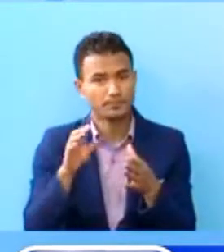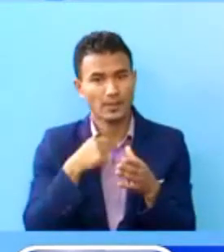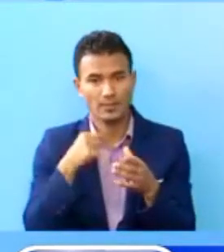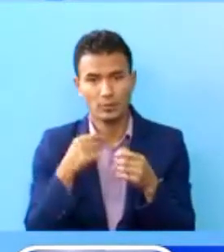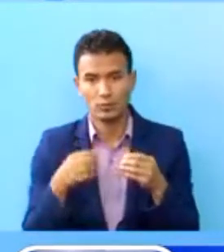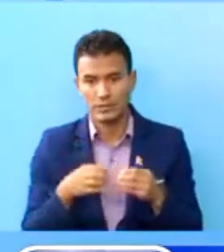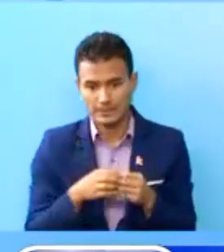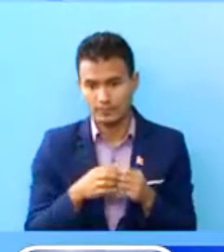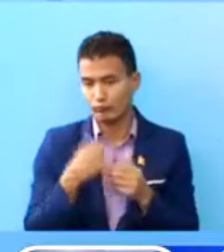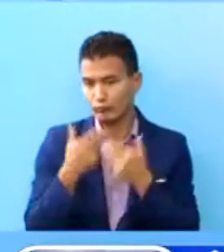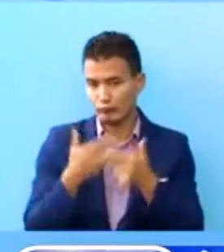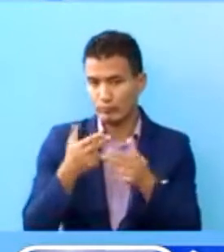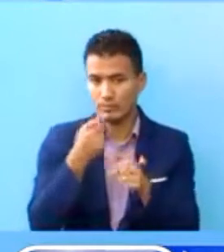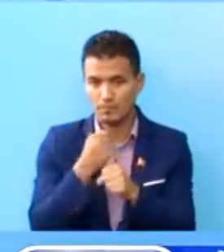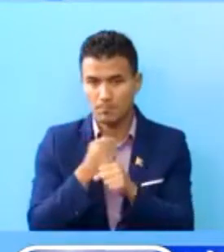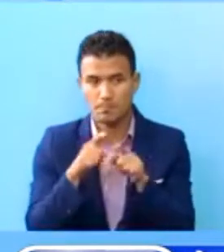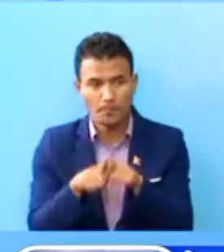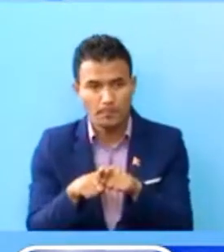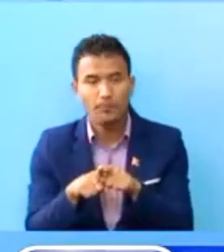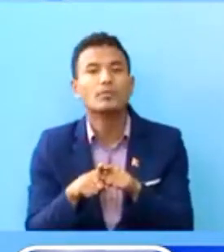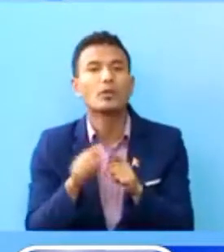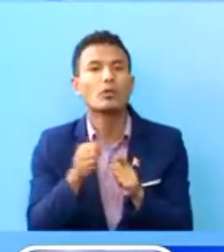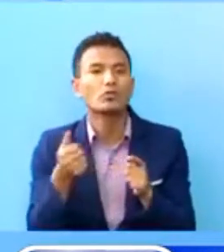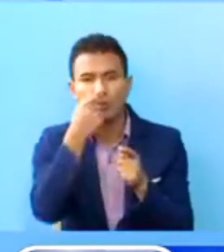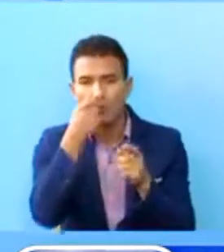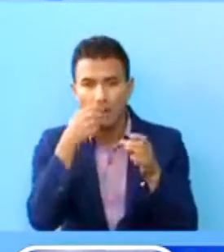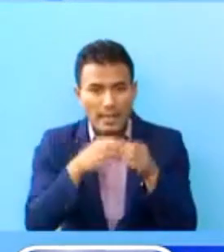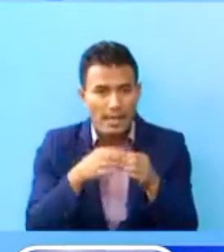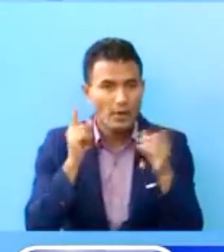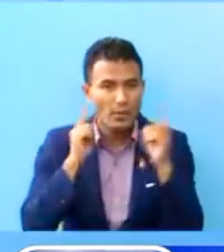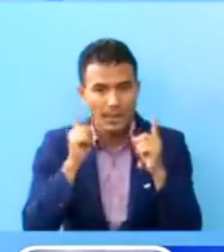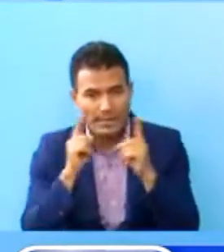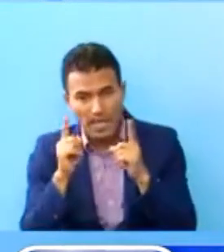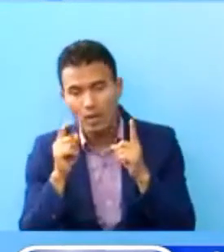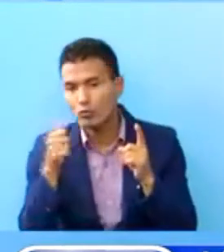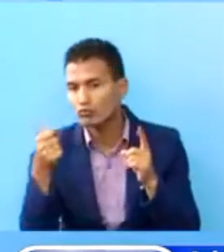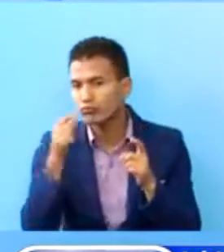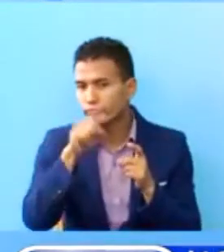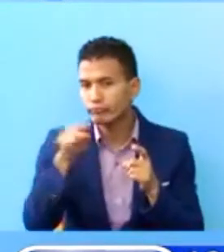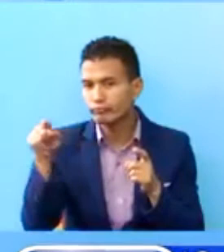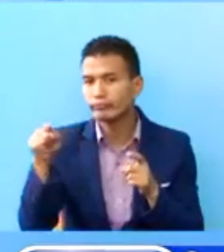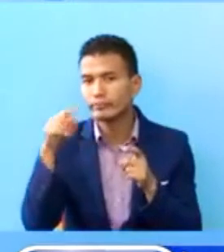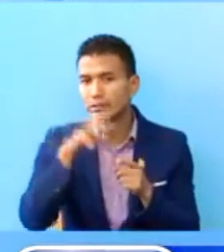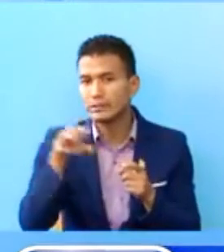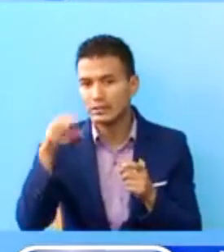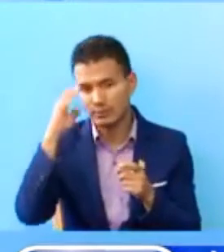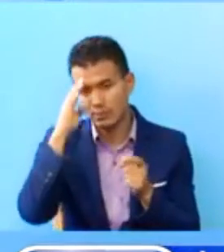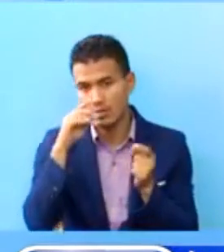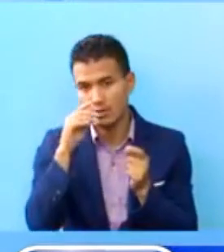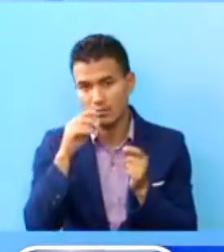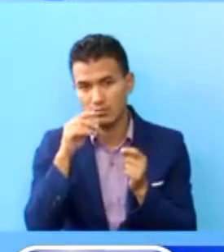भएको टिमको परिचालन गर्ने साथै अरू पालिका महानगरपालिका र अरूमा भएको सिआइसिटीको स्थानीय